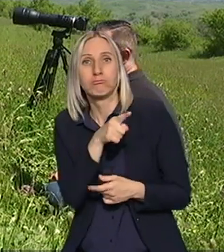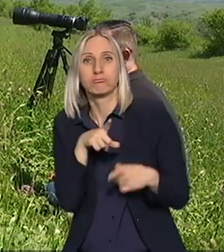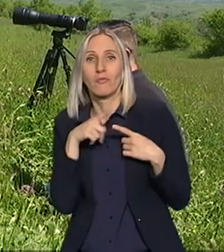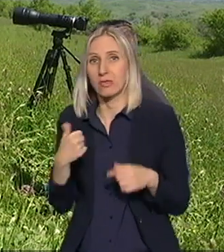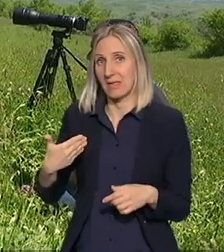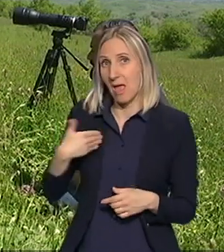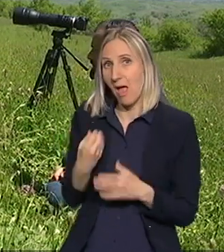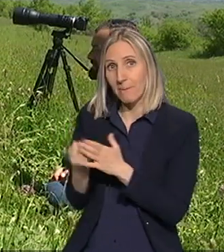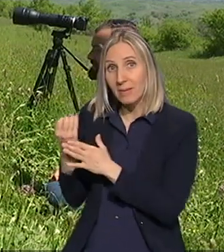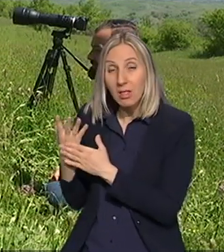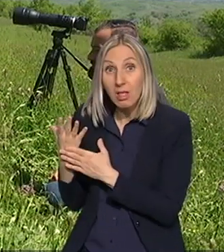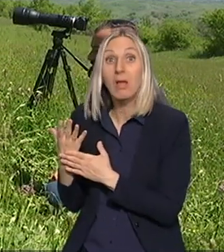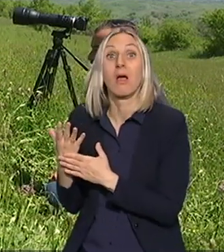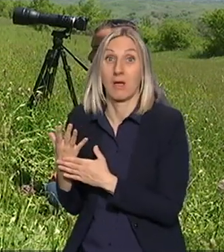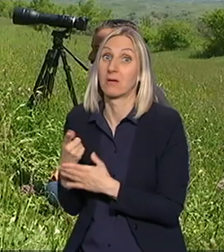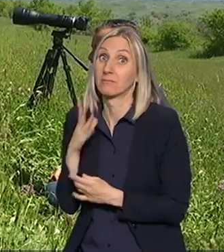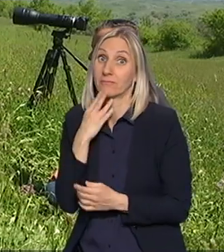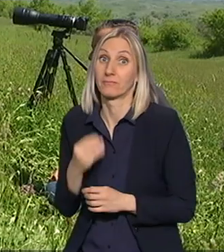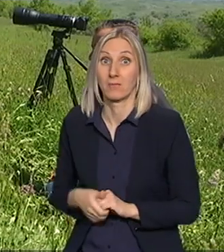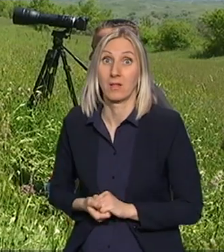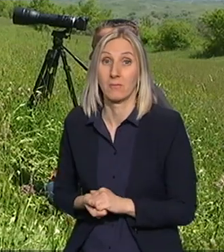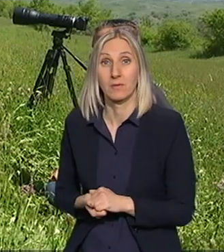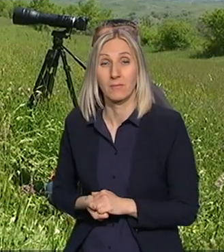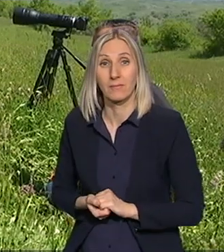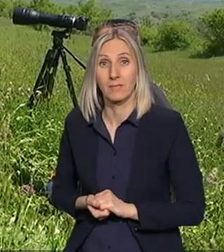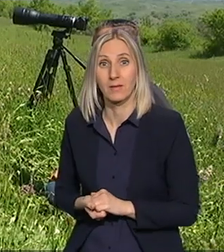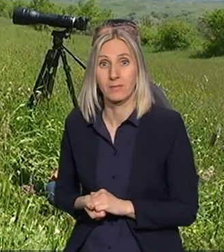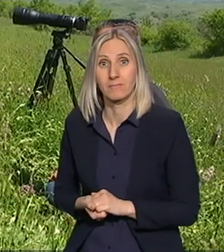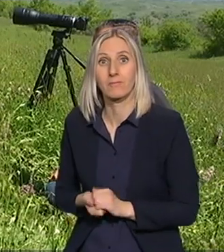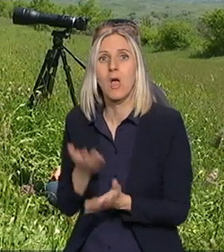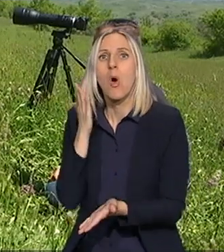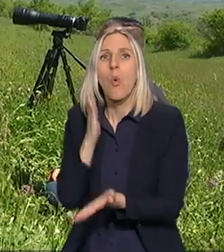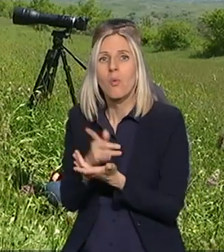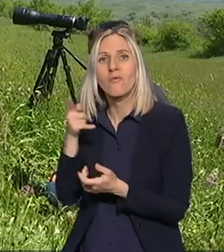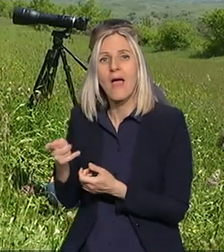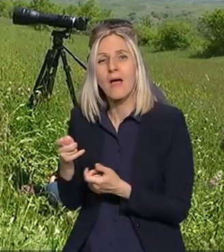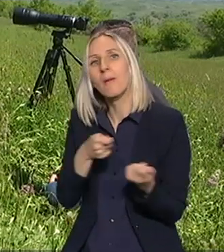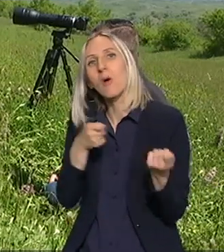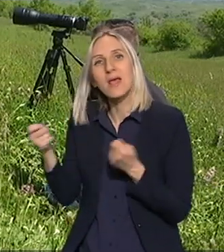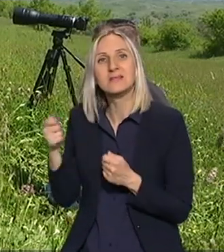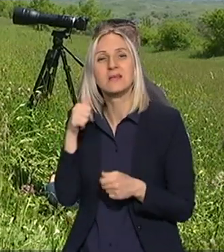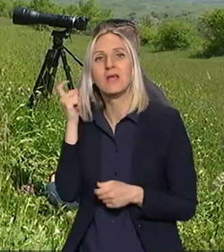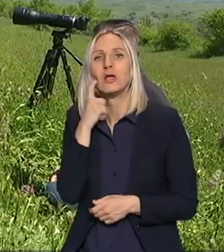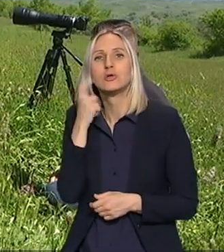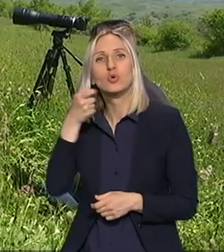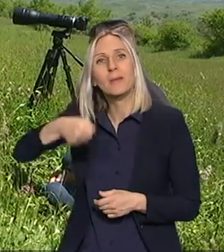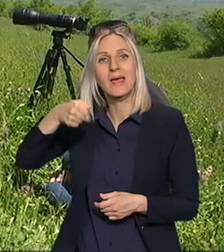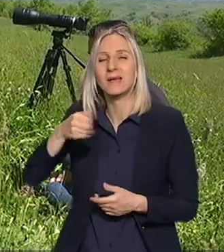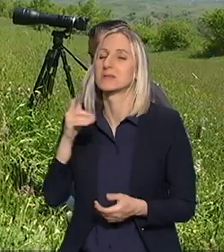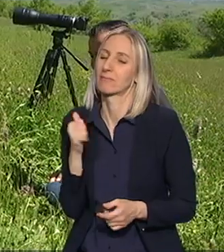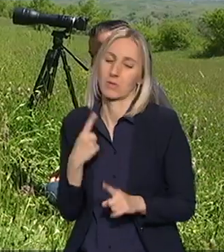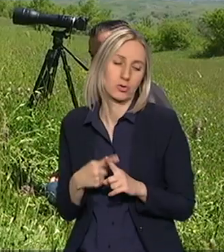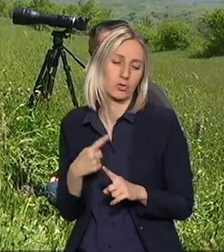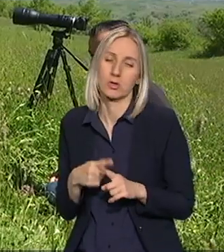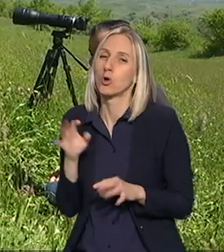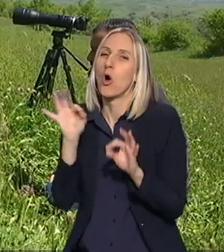je to jedna lepa priča. Uvek su sa vama i kese za smeće. Tako, tako. Očuvanje životne